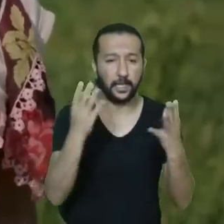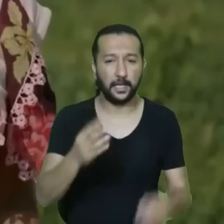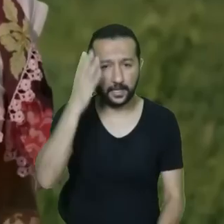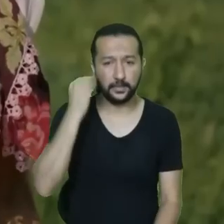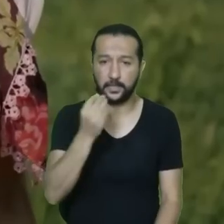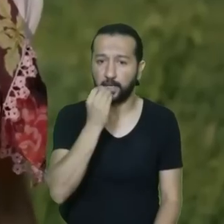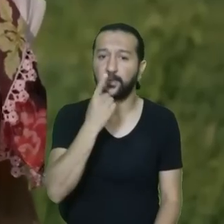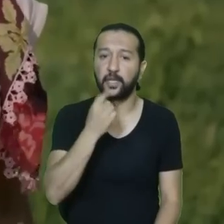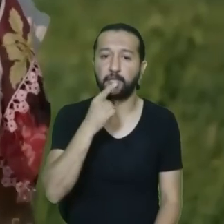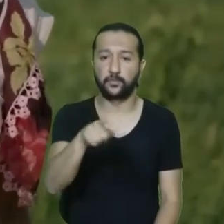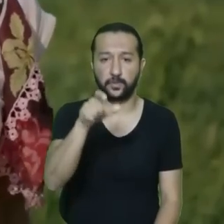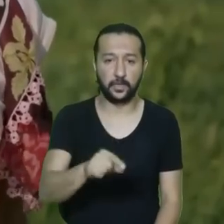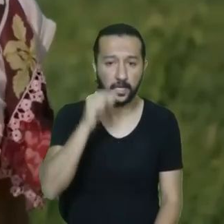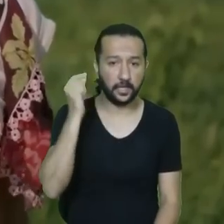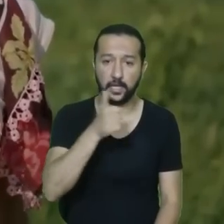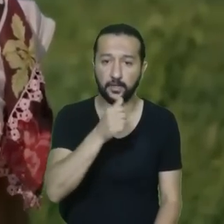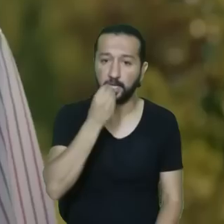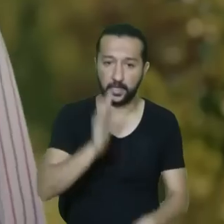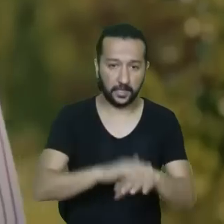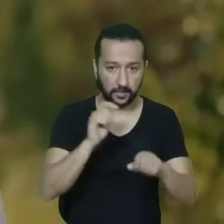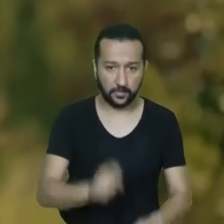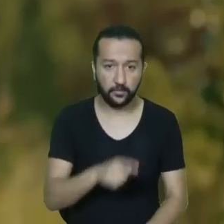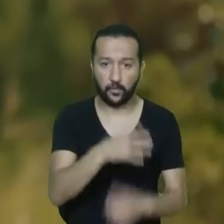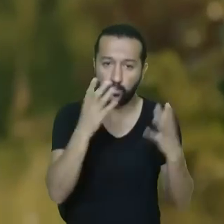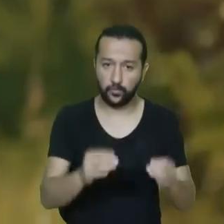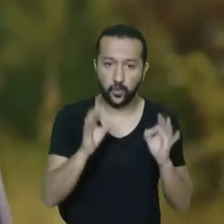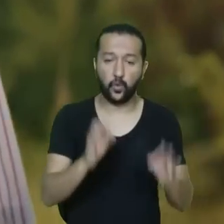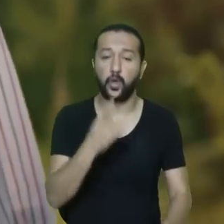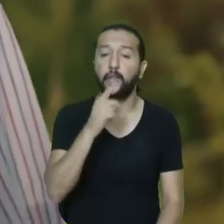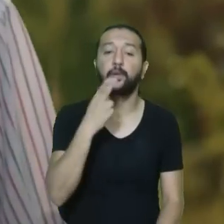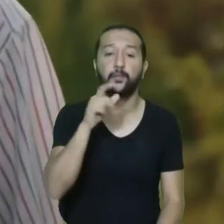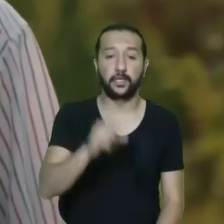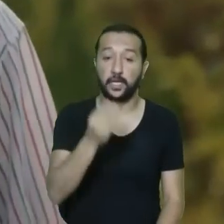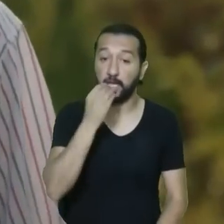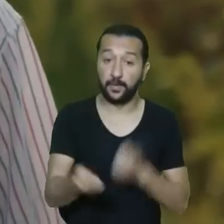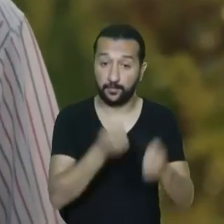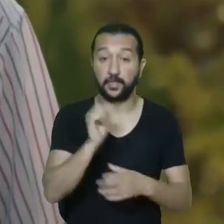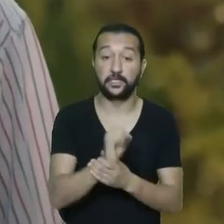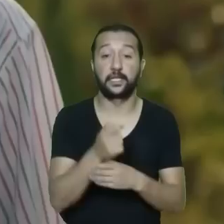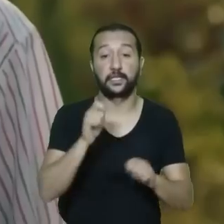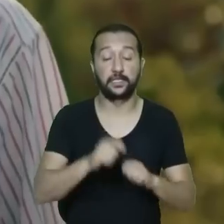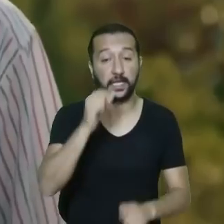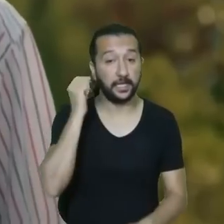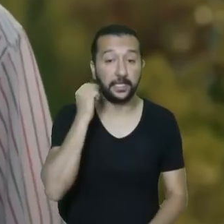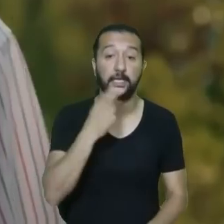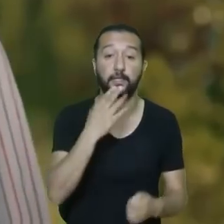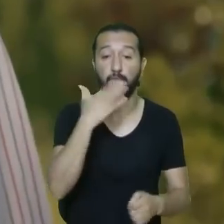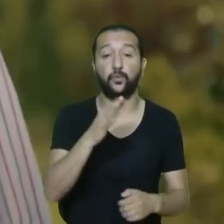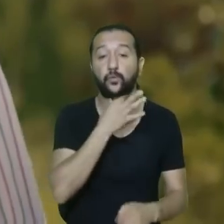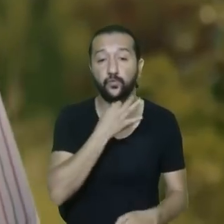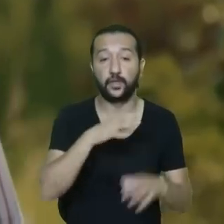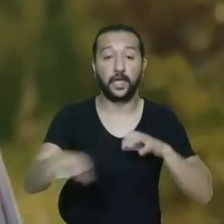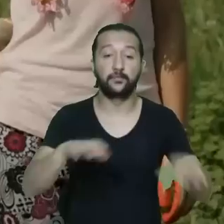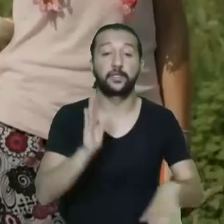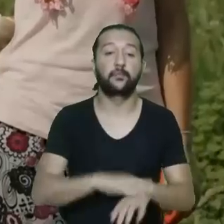anlarsın? Yemeğinin tadıymış. Erkek adam yemek yapar mı? Nüva canım öyle deme abla. Yemek yapmak sanattır. Erkeğe kadının var. Lütfen